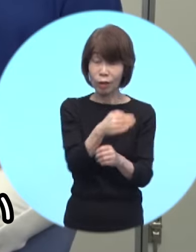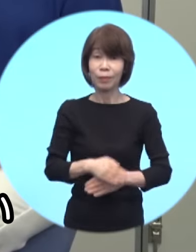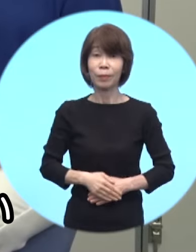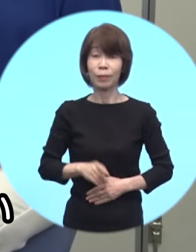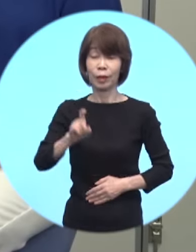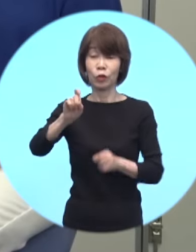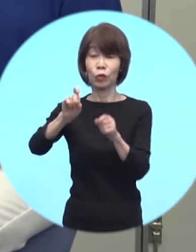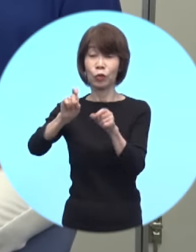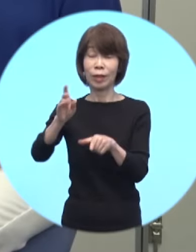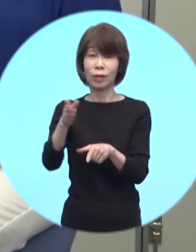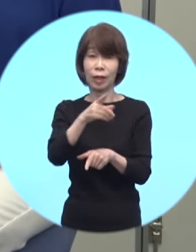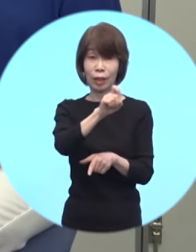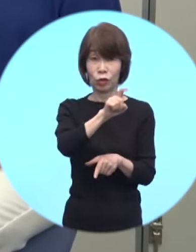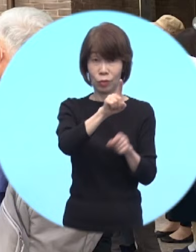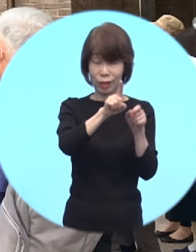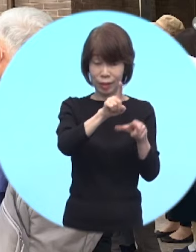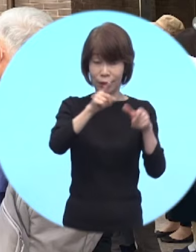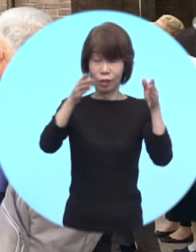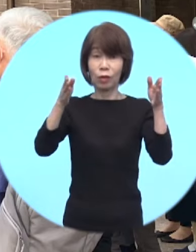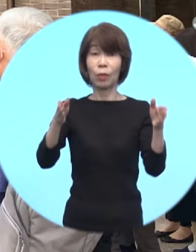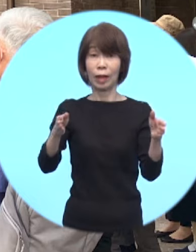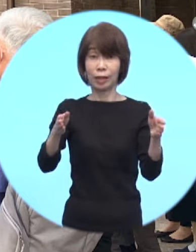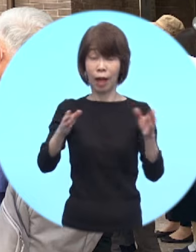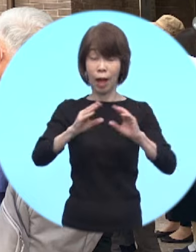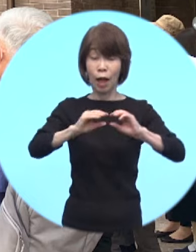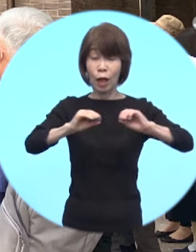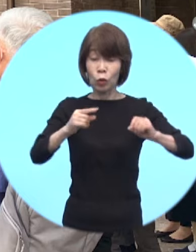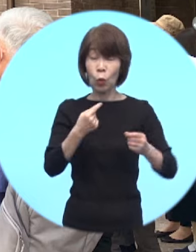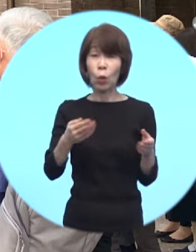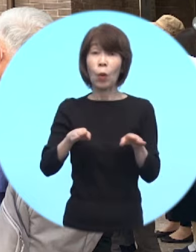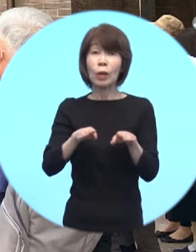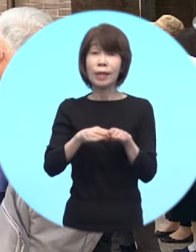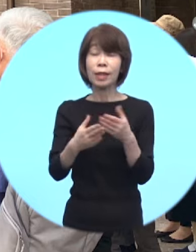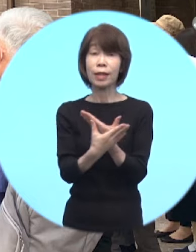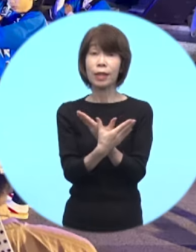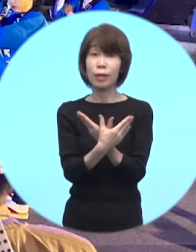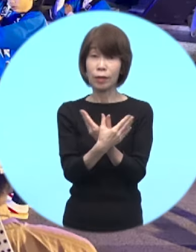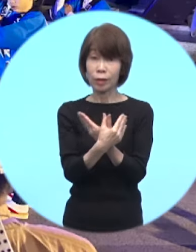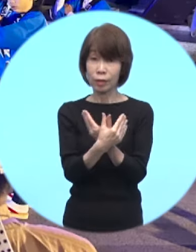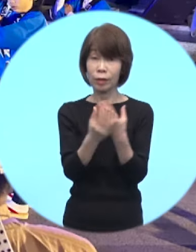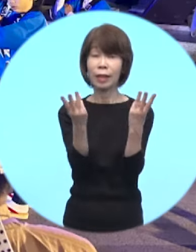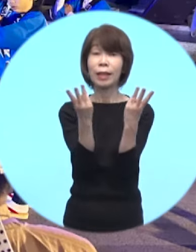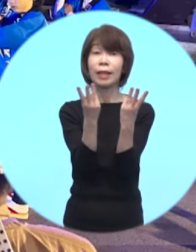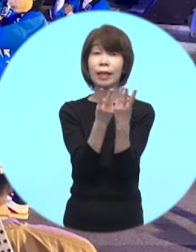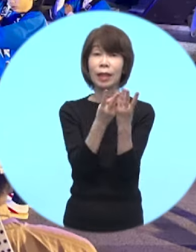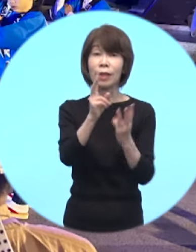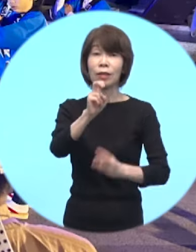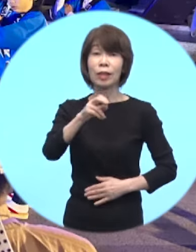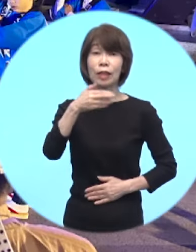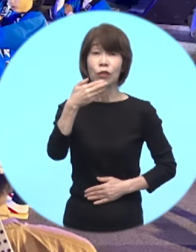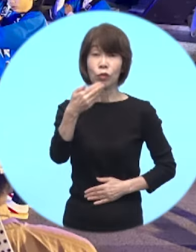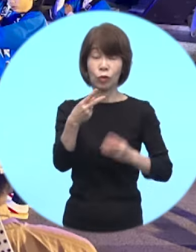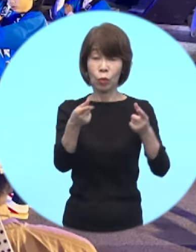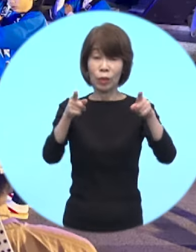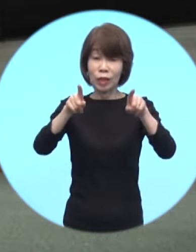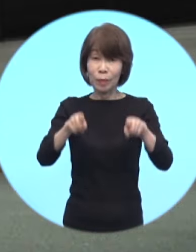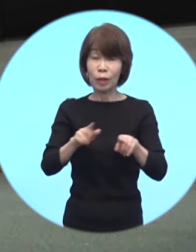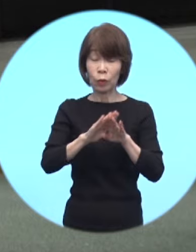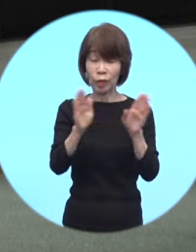10月から11月にかけての土日祝日に合わせて29のイベントを予定しております